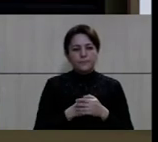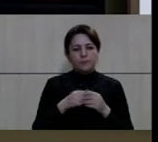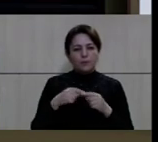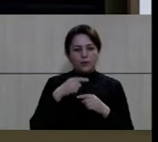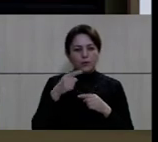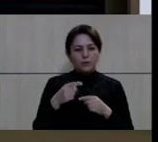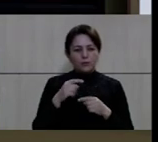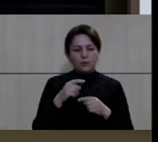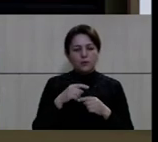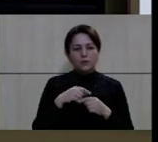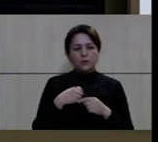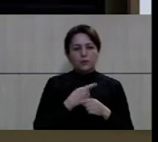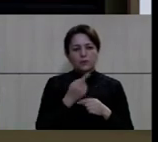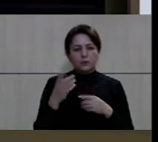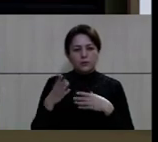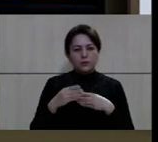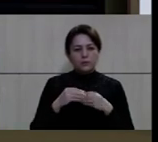Кейінгісіді сіз білін?